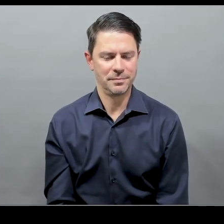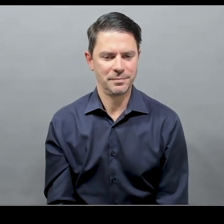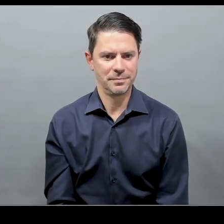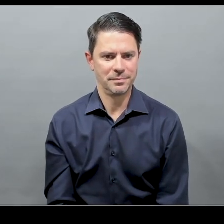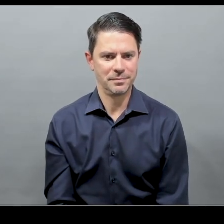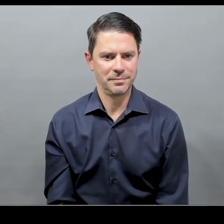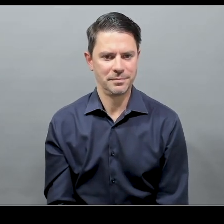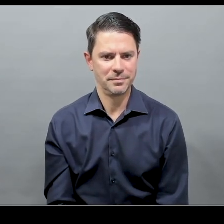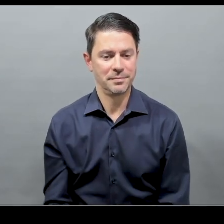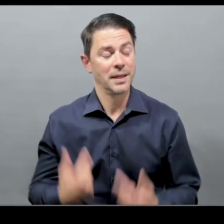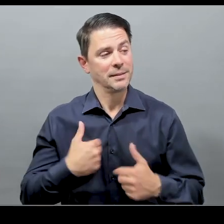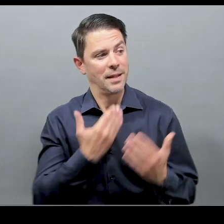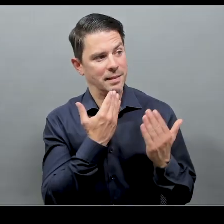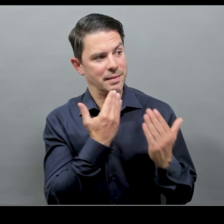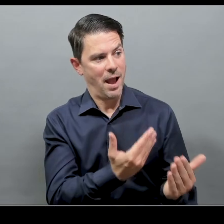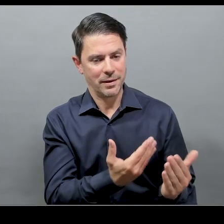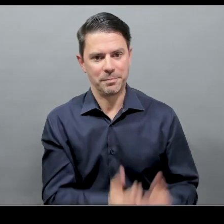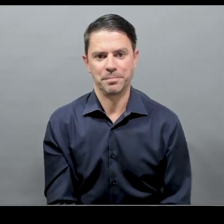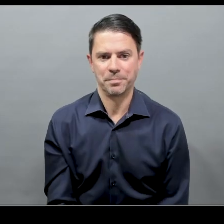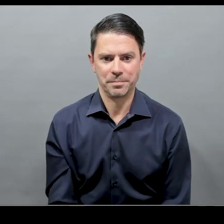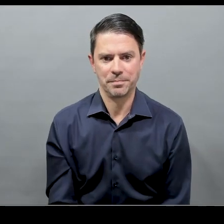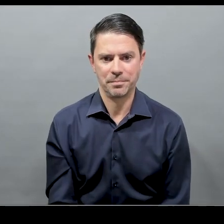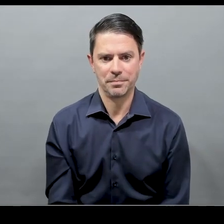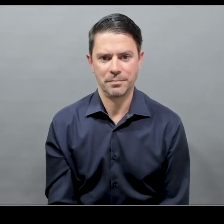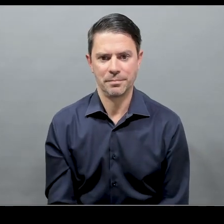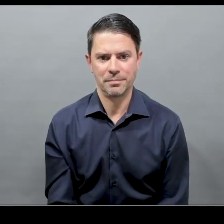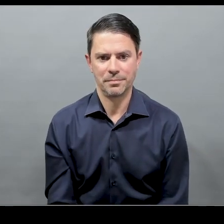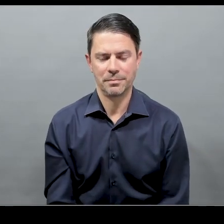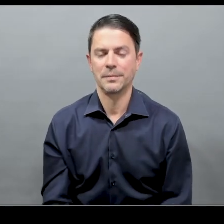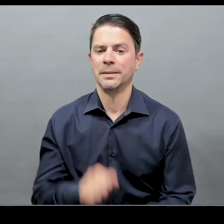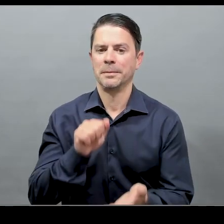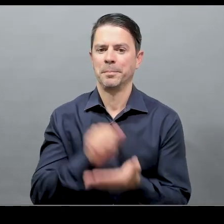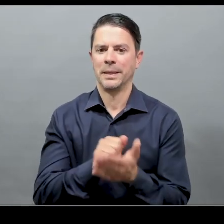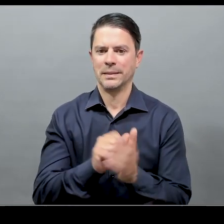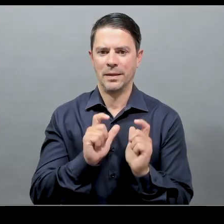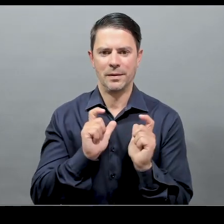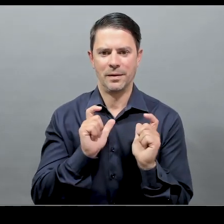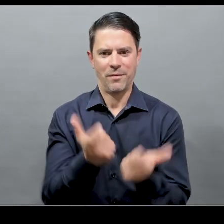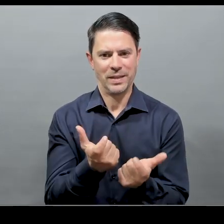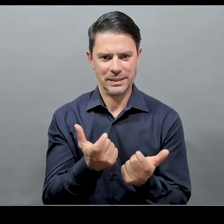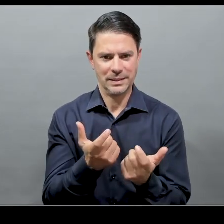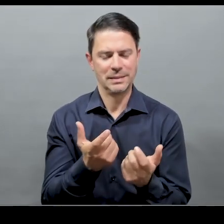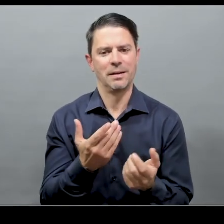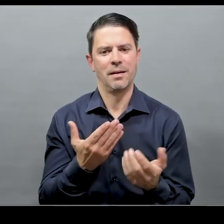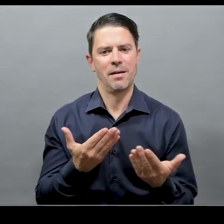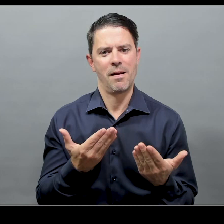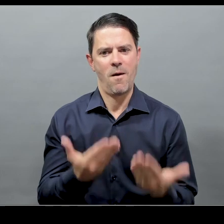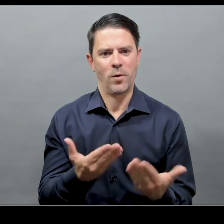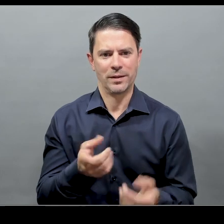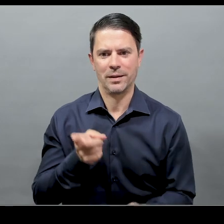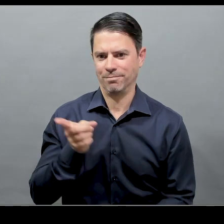vom Ministerpräsident Dr. Markus Söder stattgefunden hat, in Präsenz im Ministerratssaal der Bayerischen Staatskanzlei.